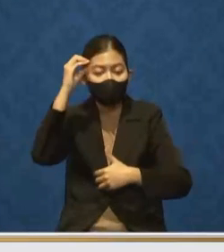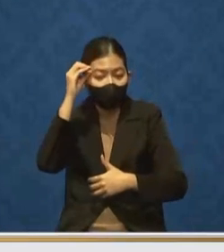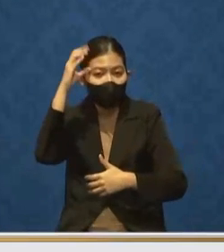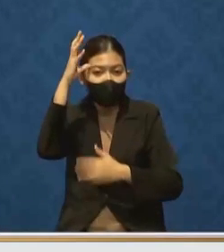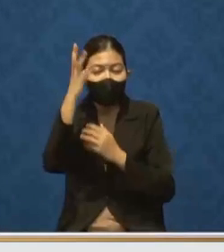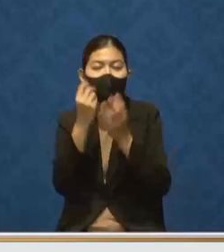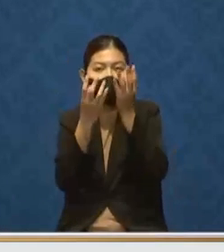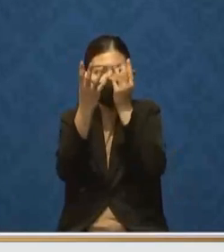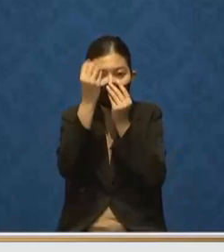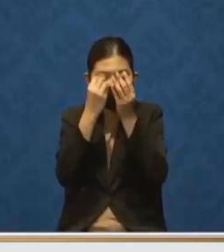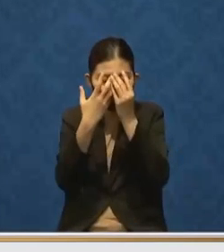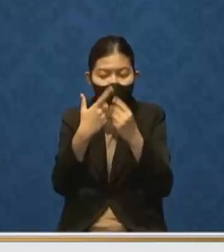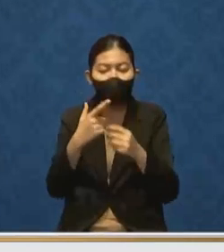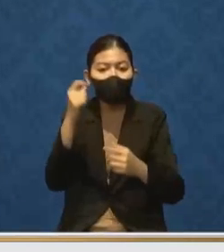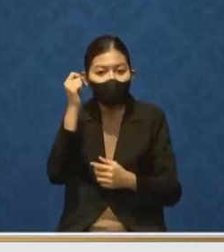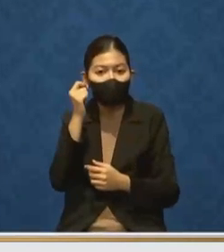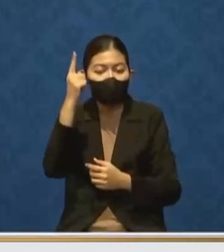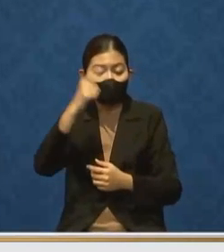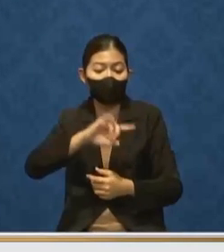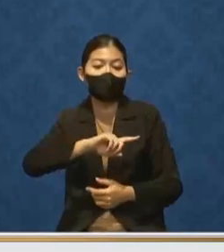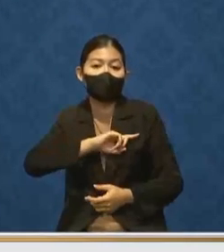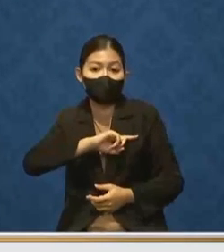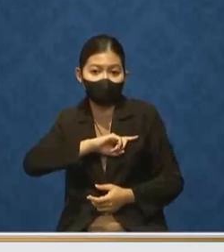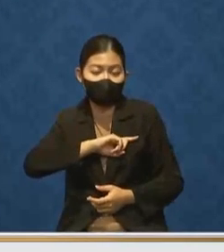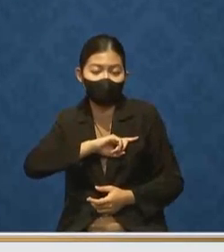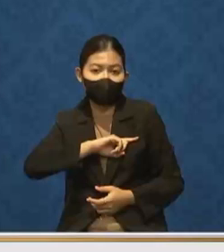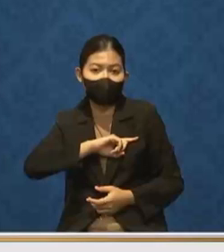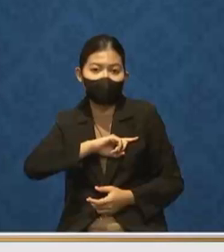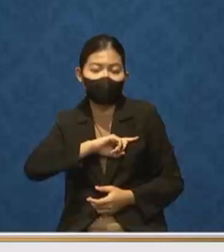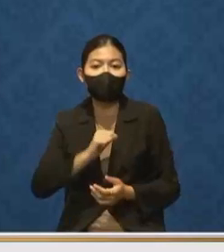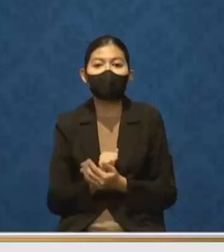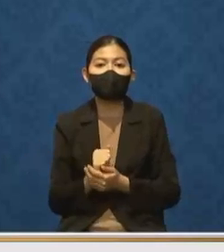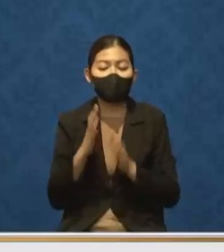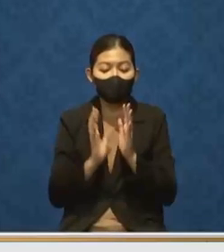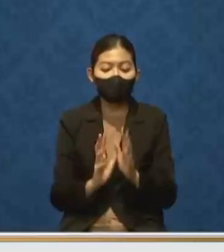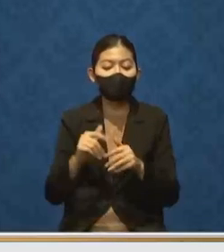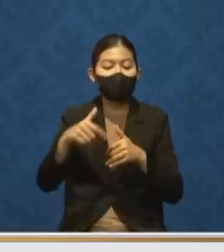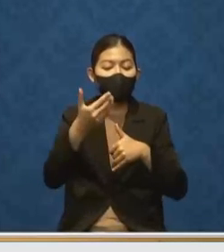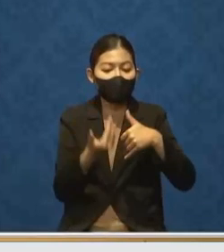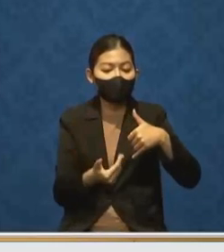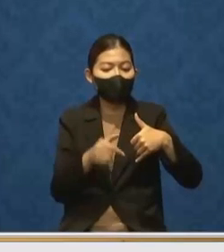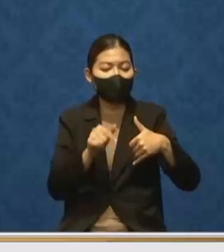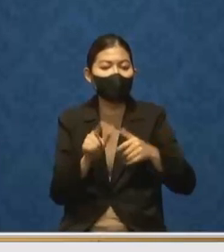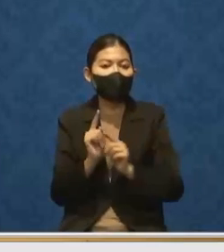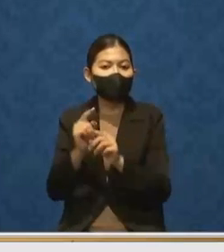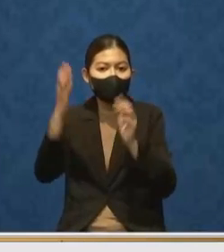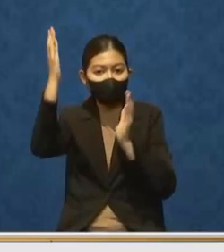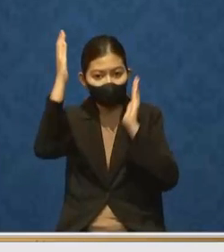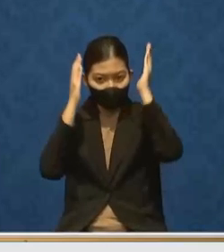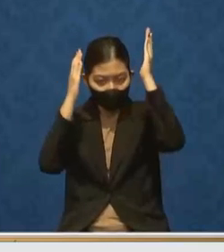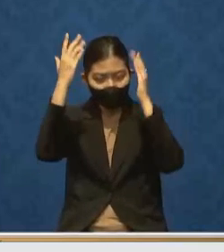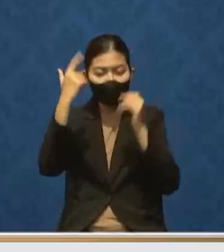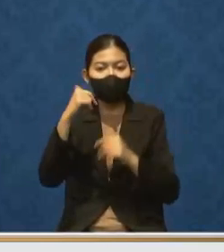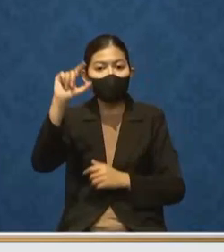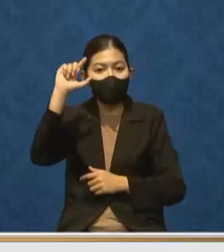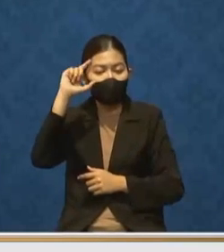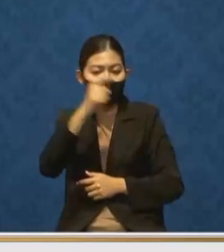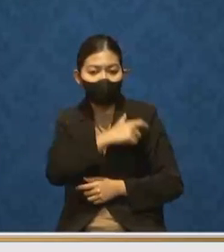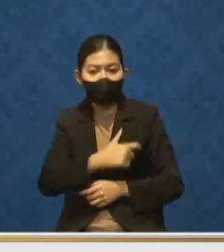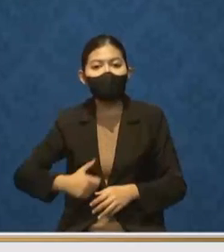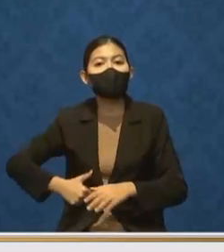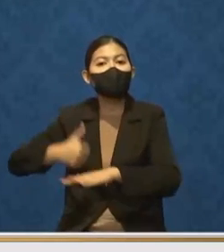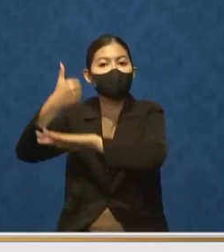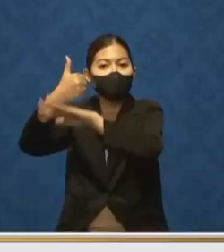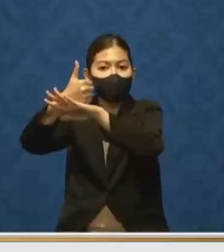ใจและตระหนักถึงหน้าที่การทำหน้าที่พลเมืองที่ดีตามวิถีระบอบประชาธิปไตยอันมีพระมหากษัตริย์ทรงเป็นประมุข